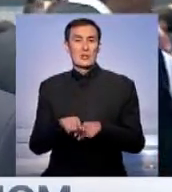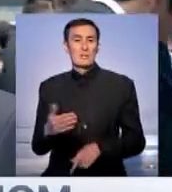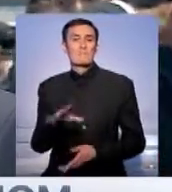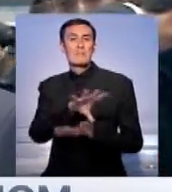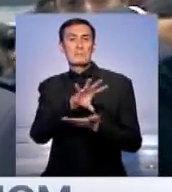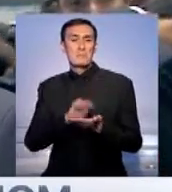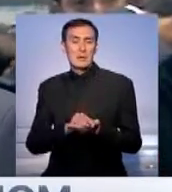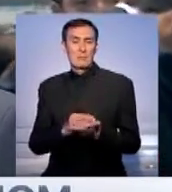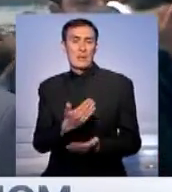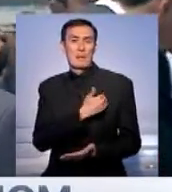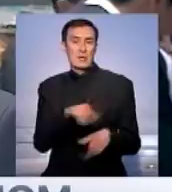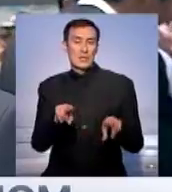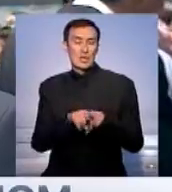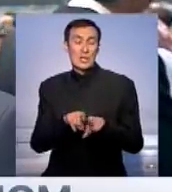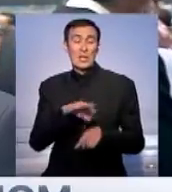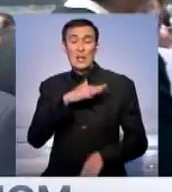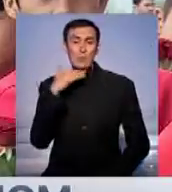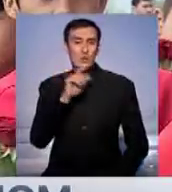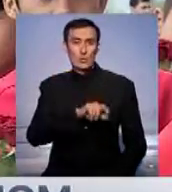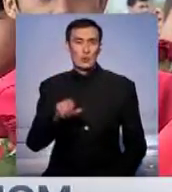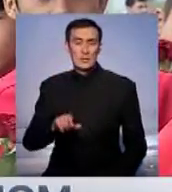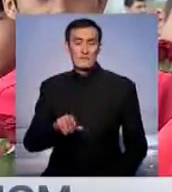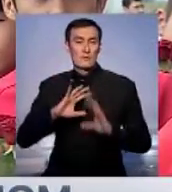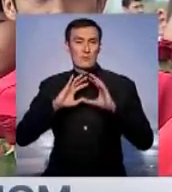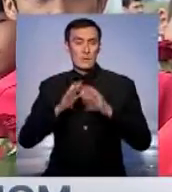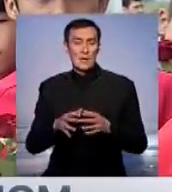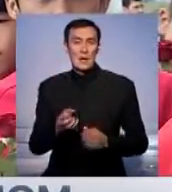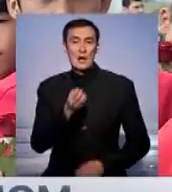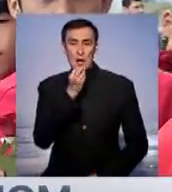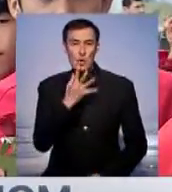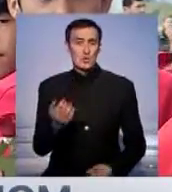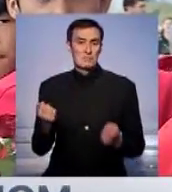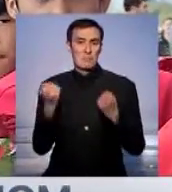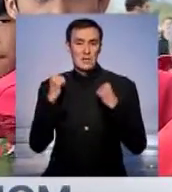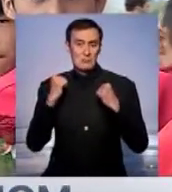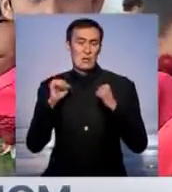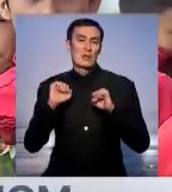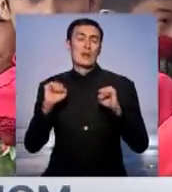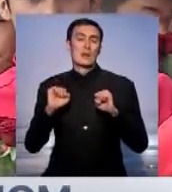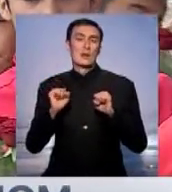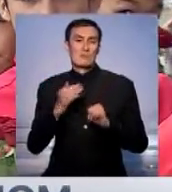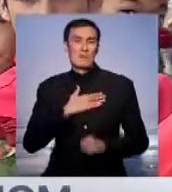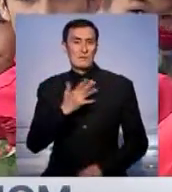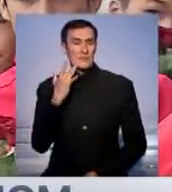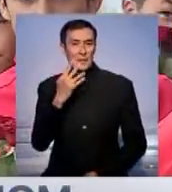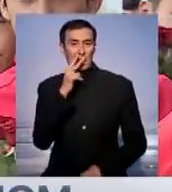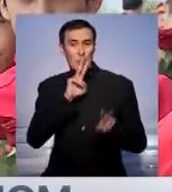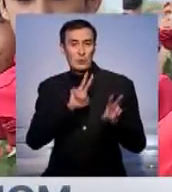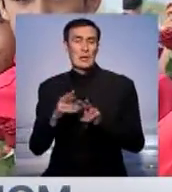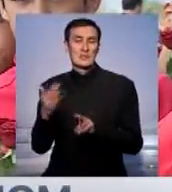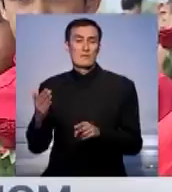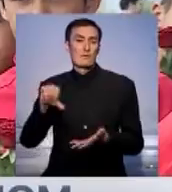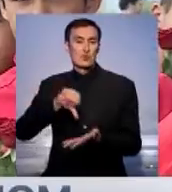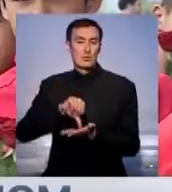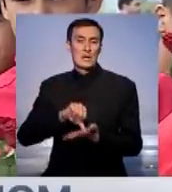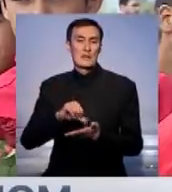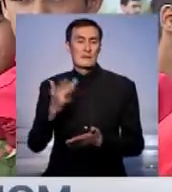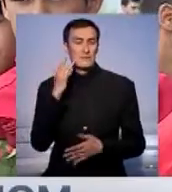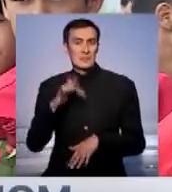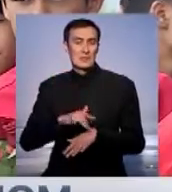подражания для многих людей со всего мира. Хороший спортсмен, следили за выступлениями, болели.